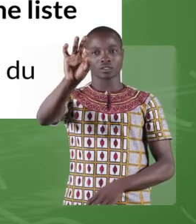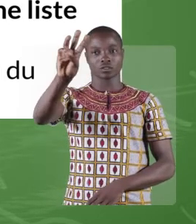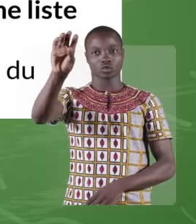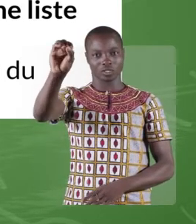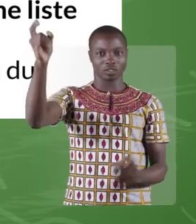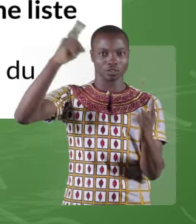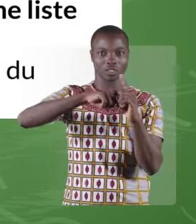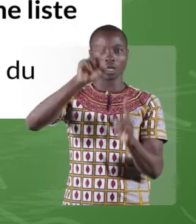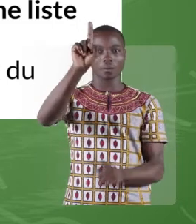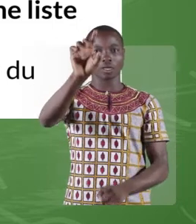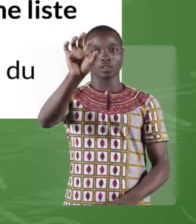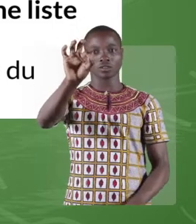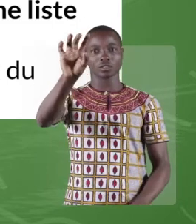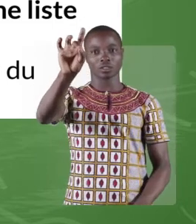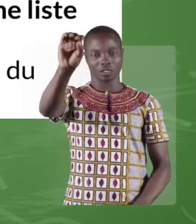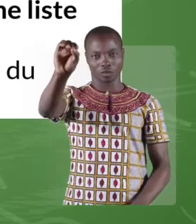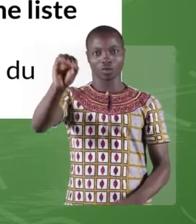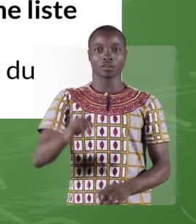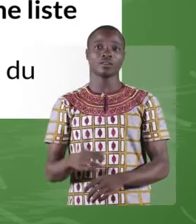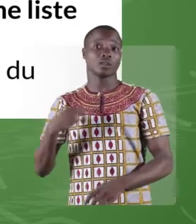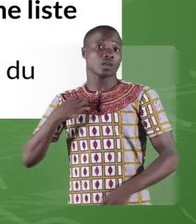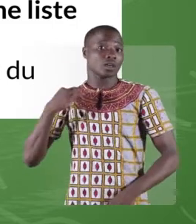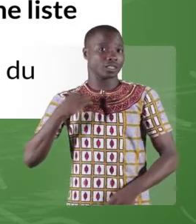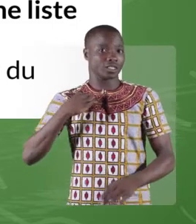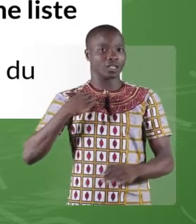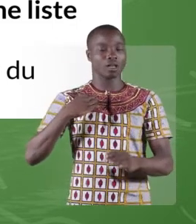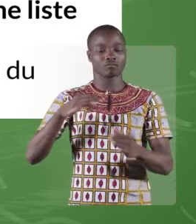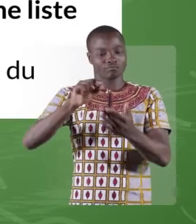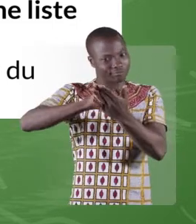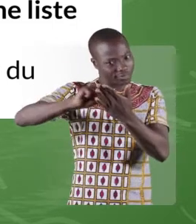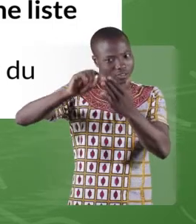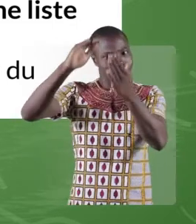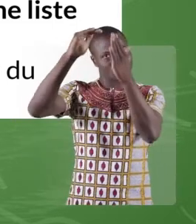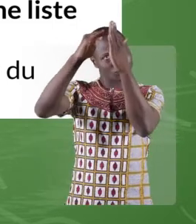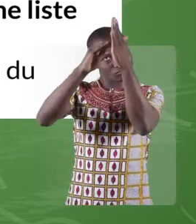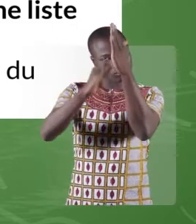1980, les candidats étaient inscrits sur une liste unique.